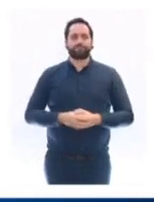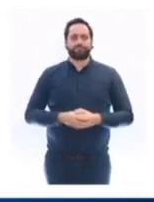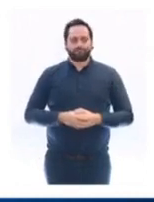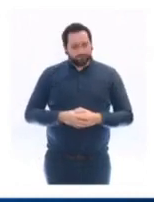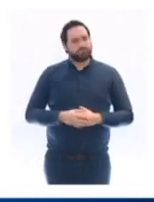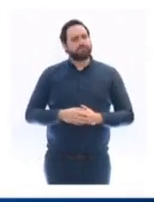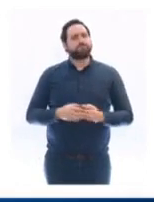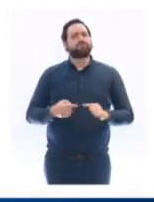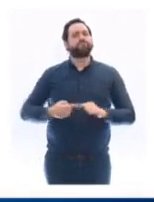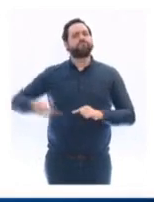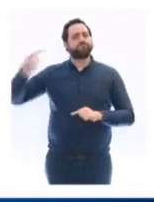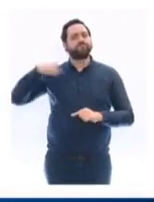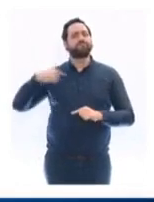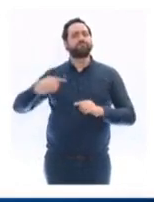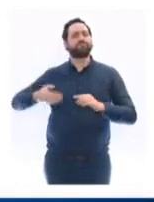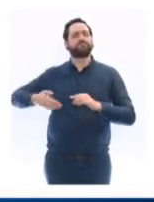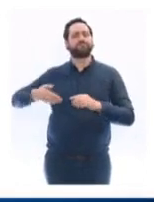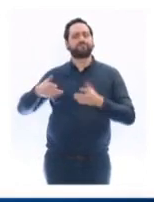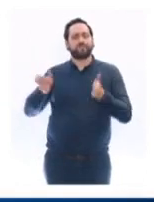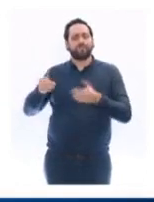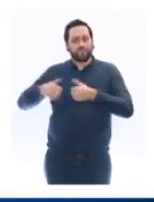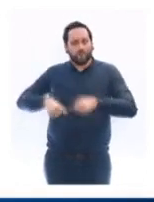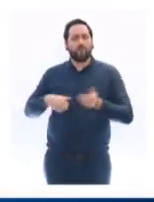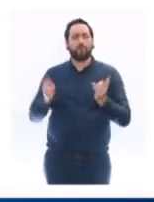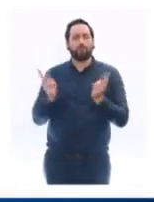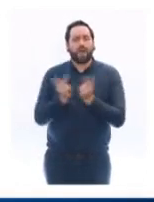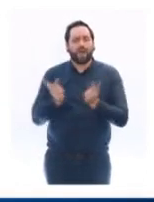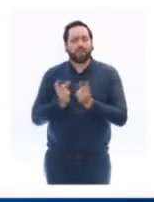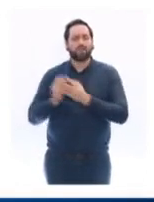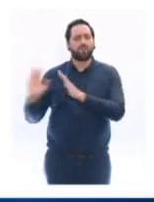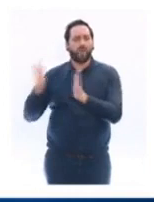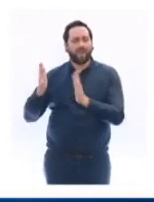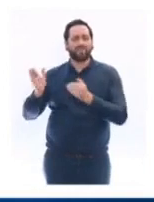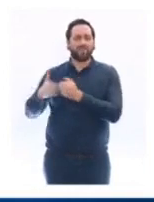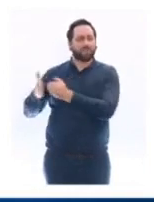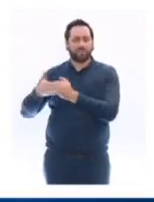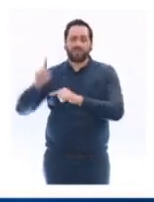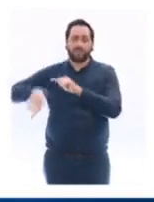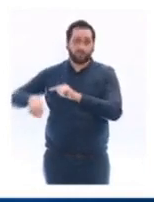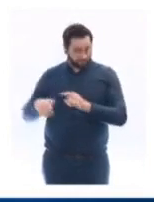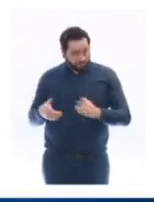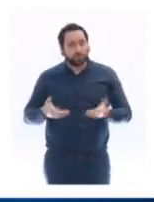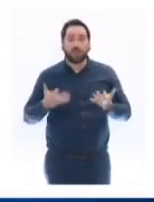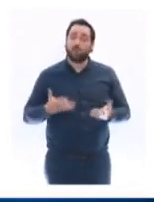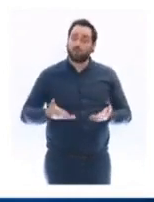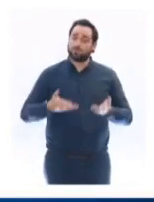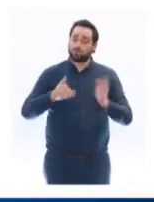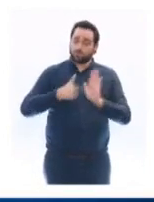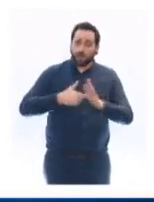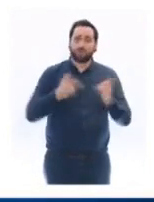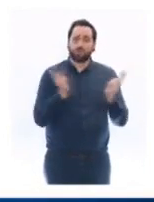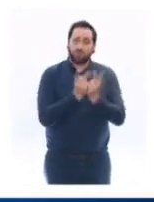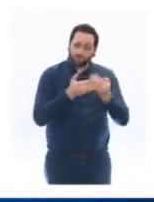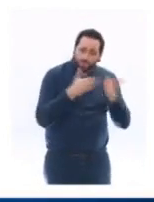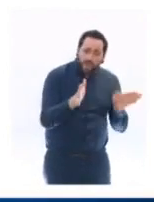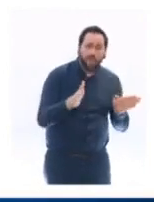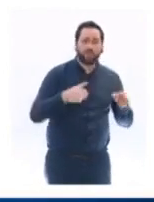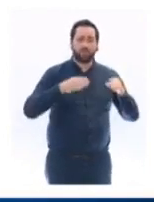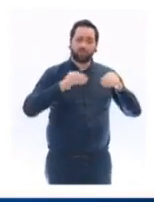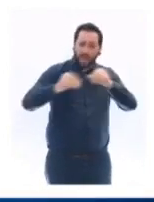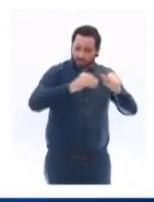forêts, plages resteront ouverts. Comme je l'indiquais tout à l'heure, des